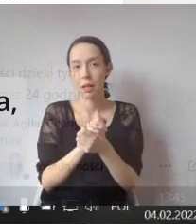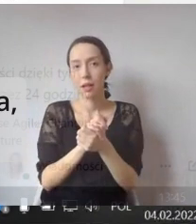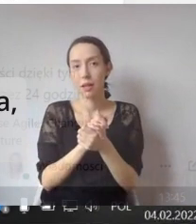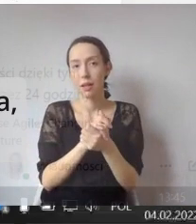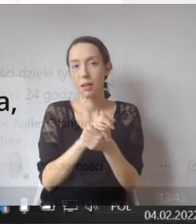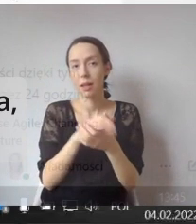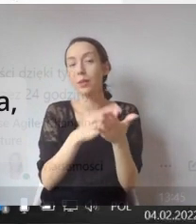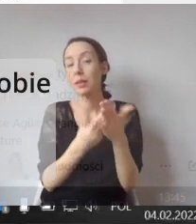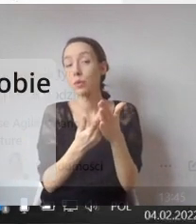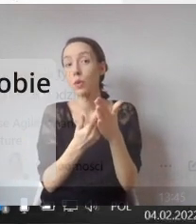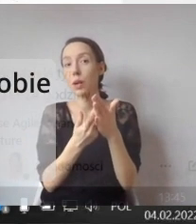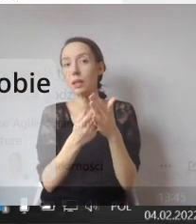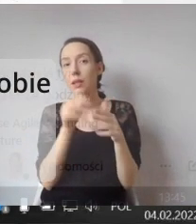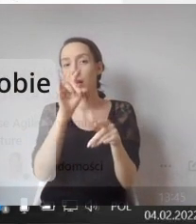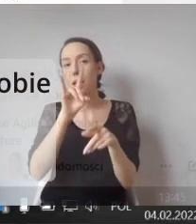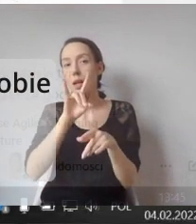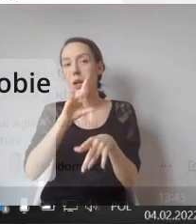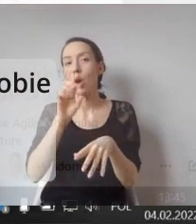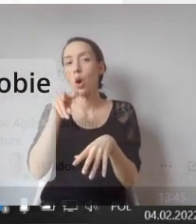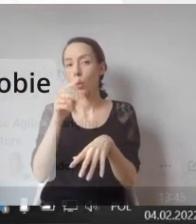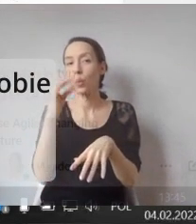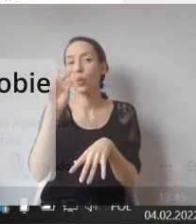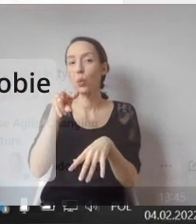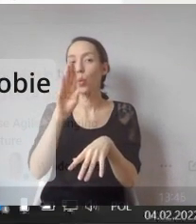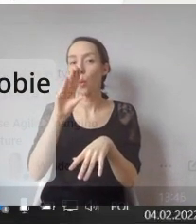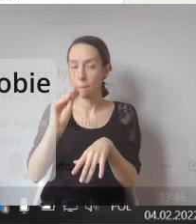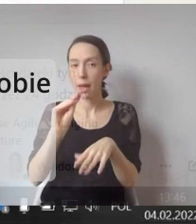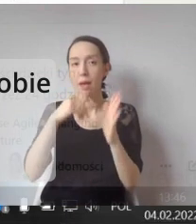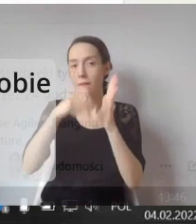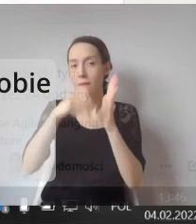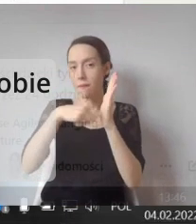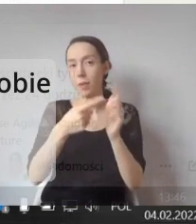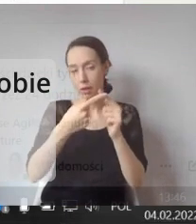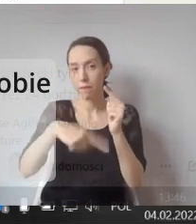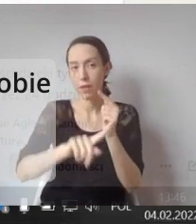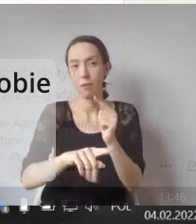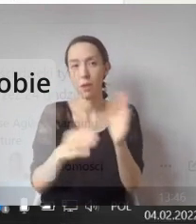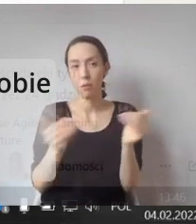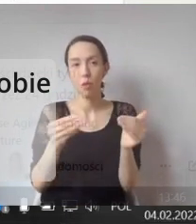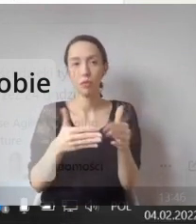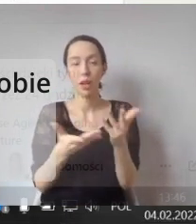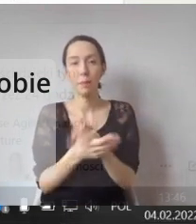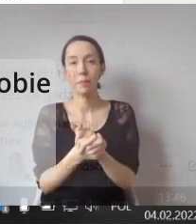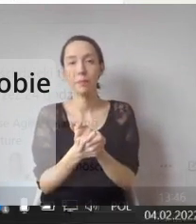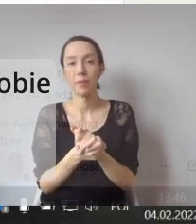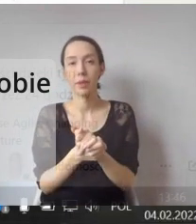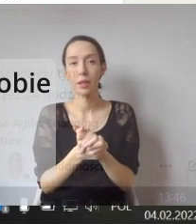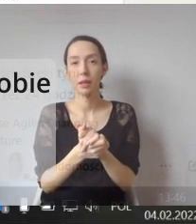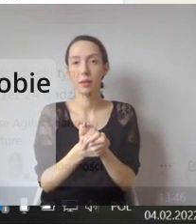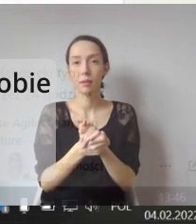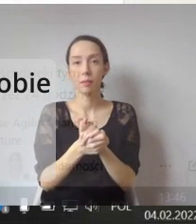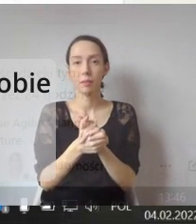reklamującym moją firmę, ale w Waszym przypadku myślę, że lepsze byłoby, gdybyście sobie zamieścili w tym miejscu na